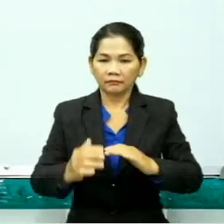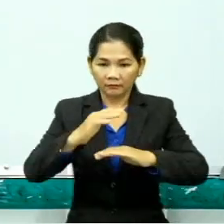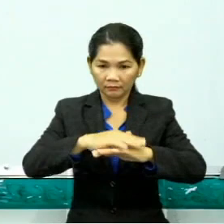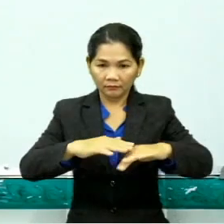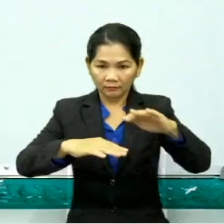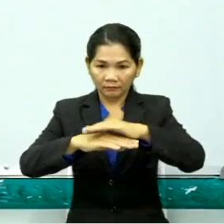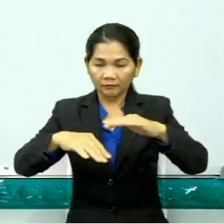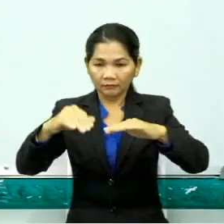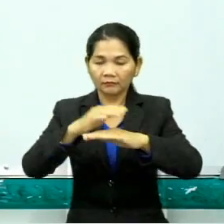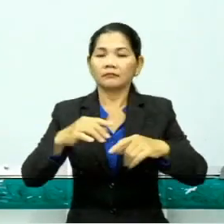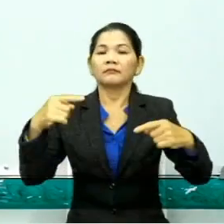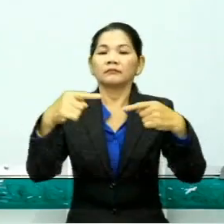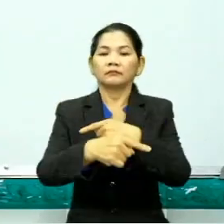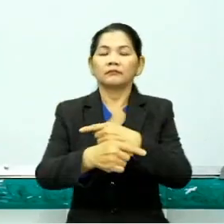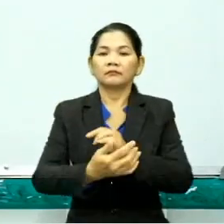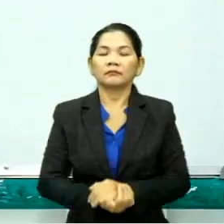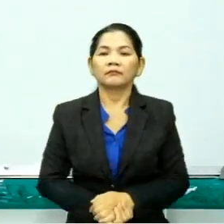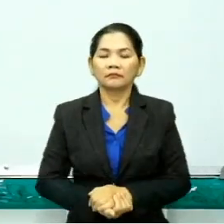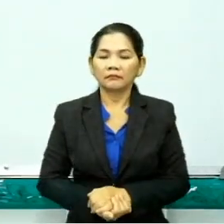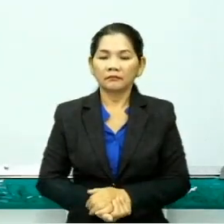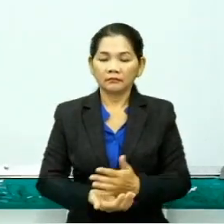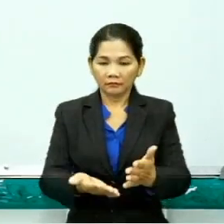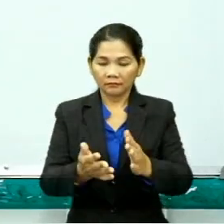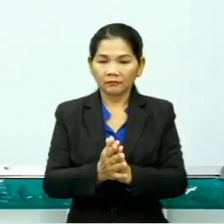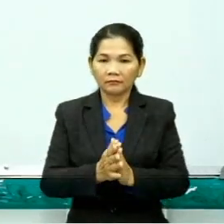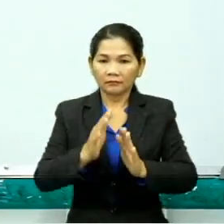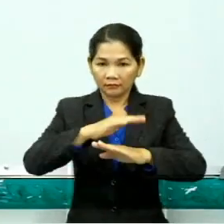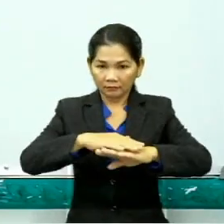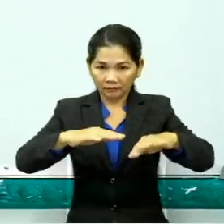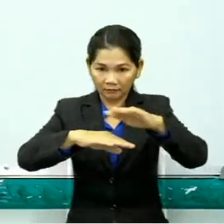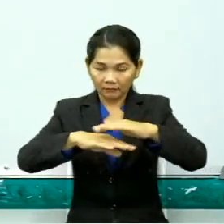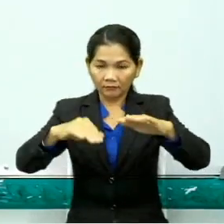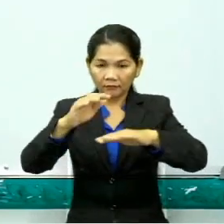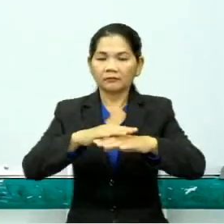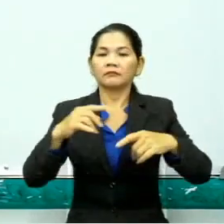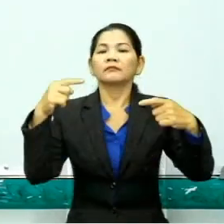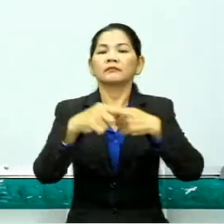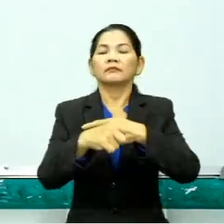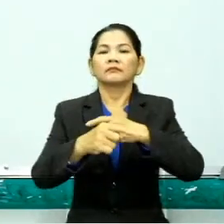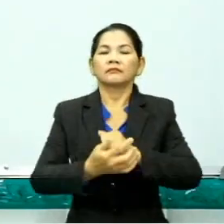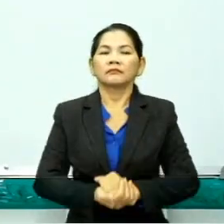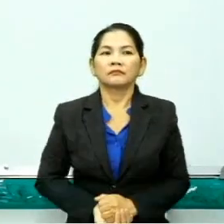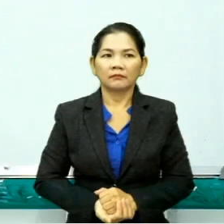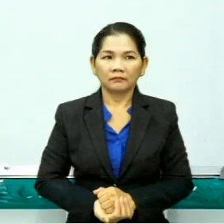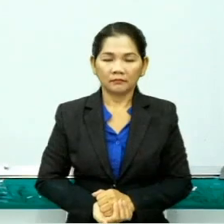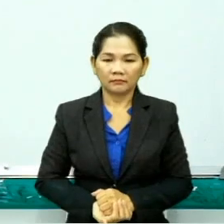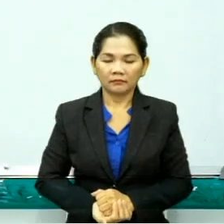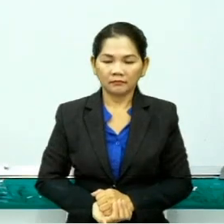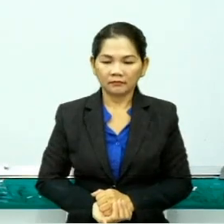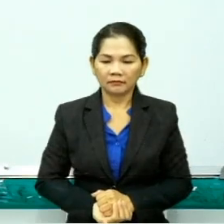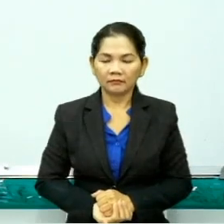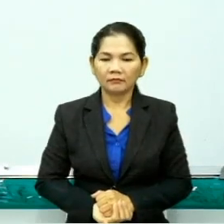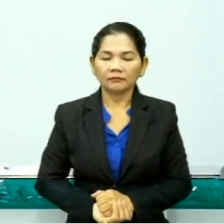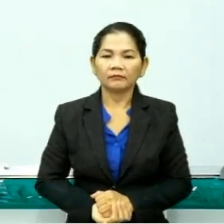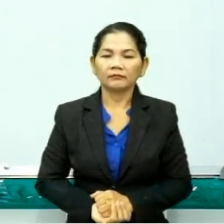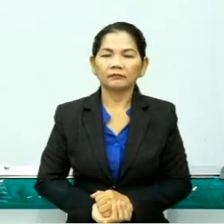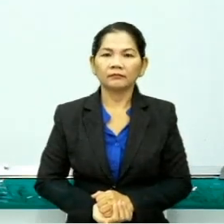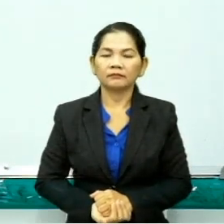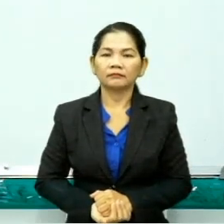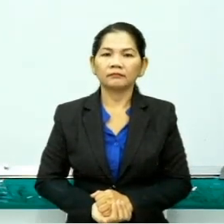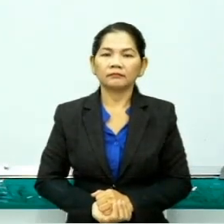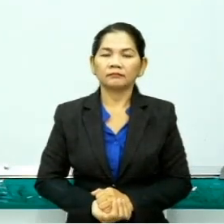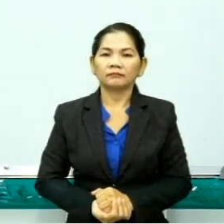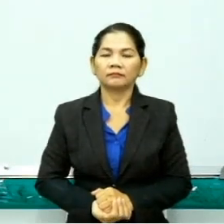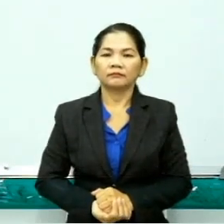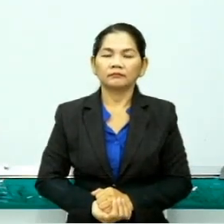nâng vậy tới chà sáng thì chà sáng sáng tê hay anh chẳng nó con sáng sáng spin sáng sáng play ấy chứ bụp tôi